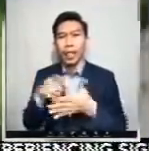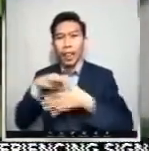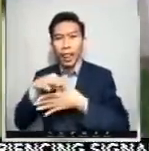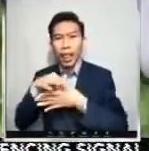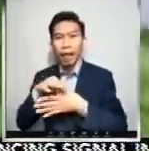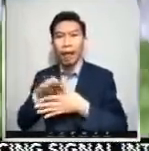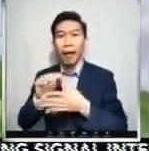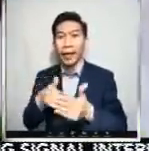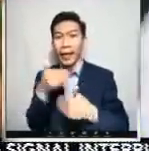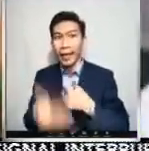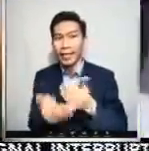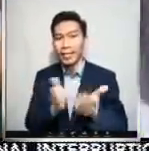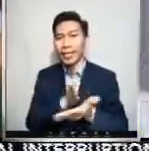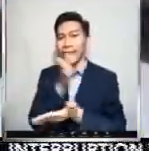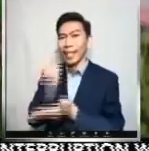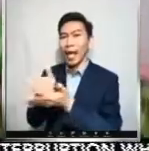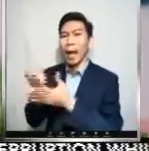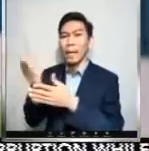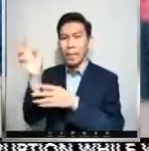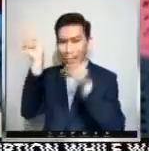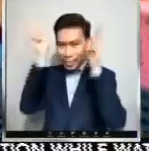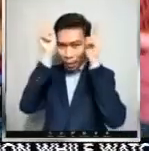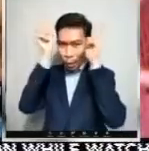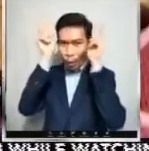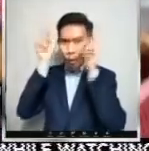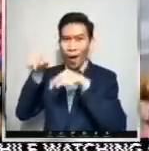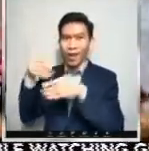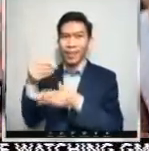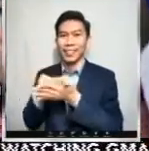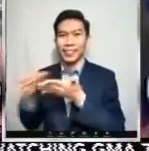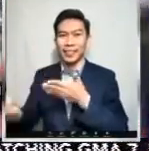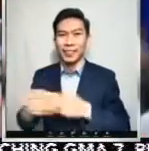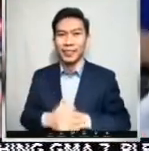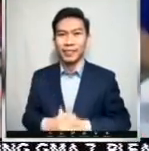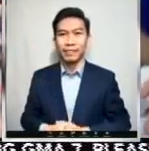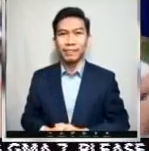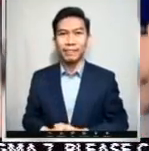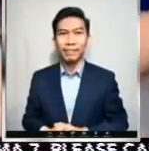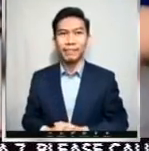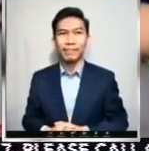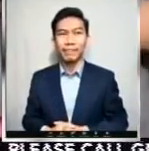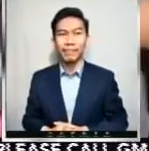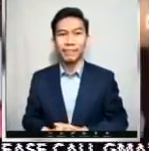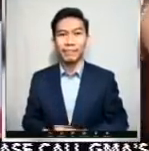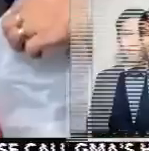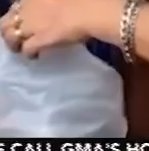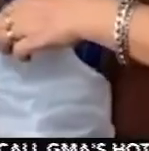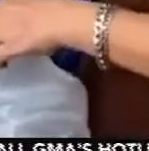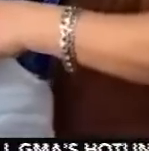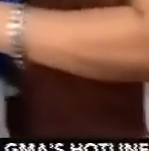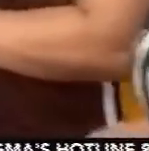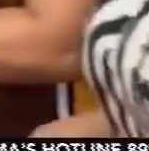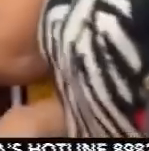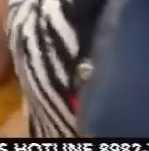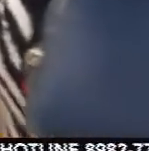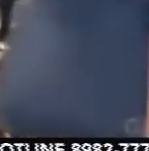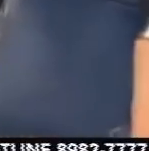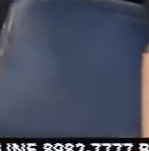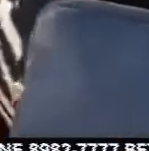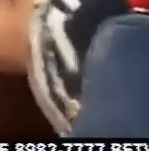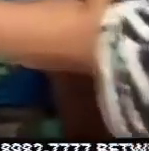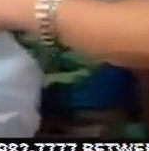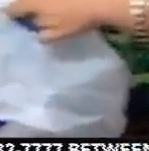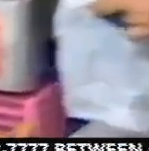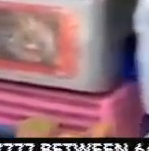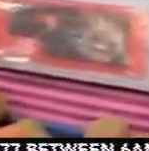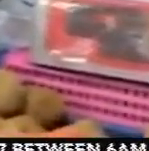binili. Gusto ko mamaya dininding, discounted daw pag nag-papi. Ayan na, narinig na ni Mami.